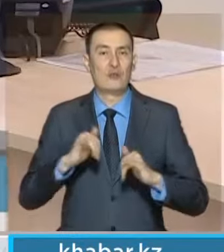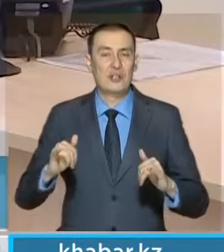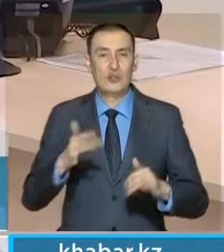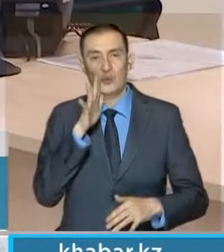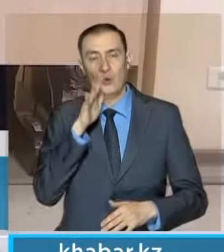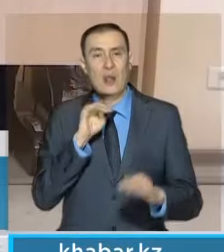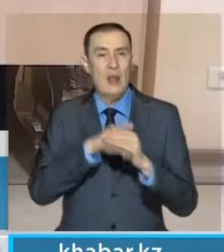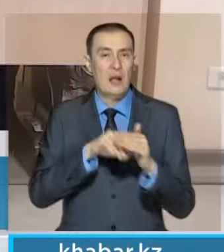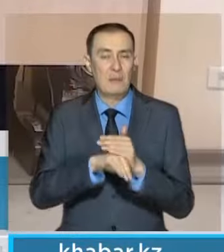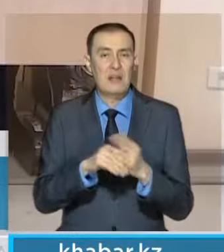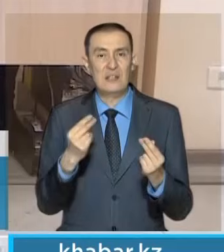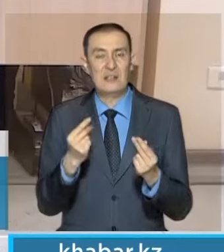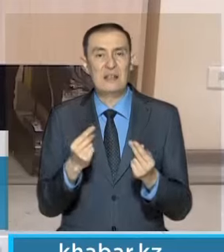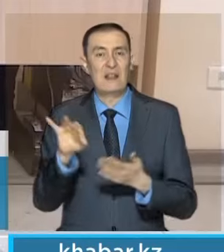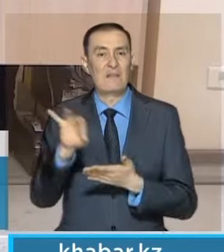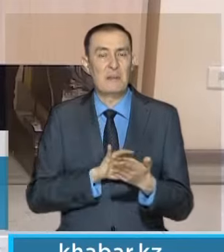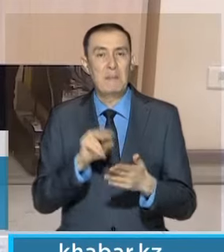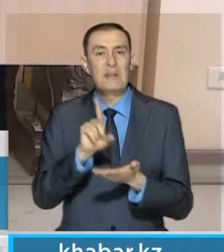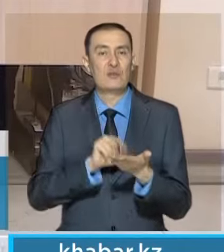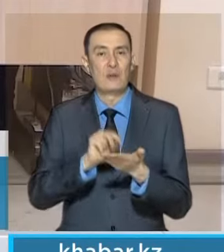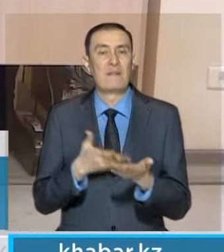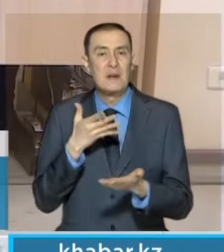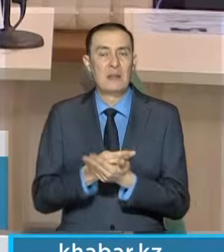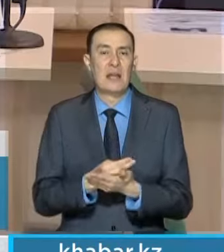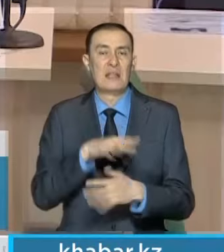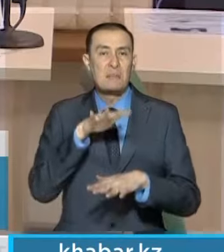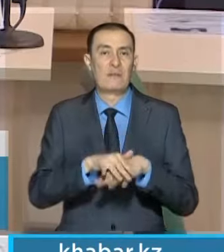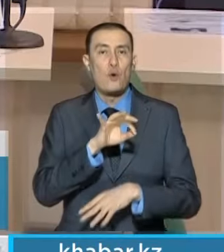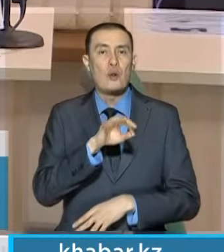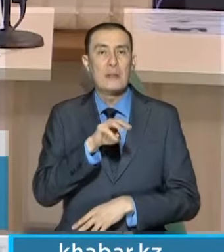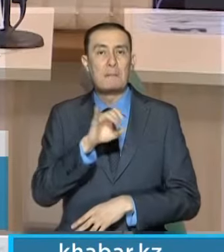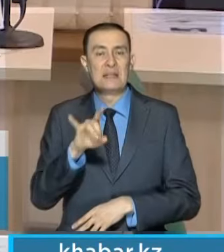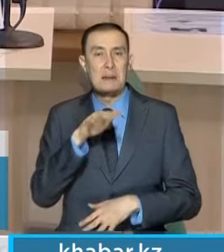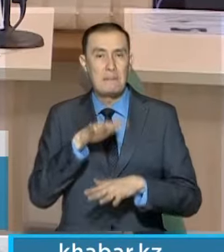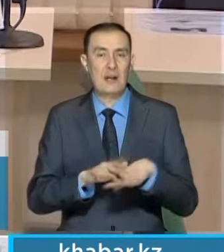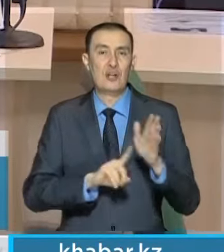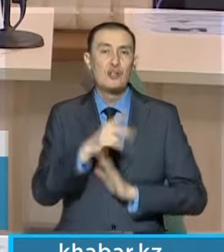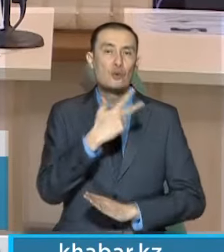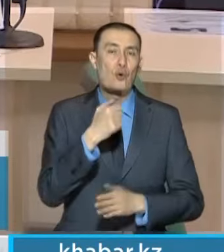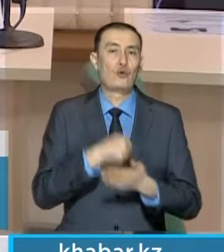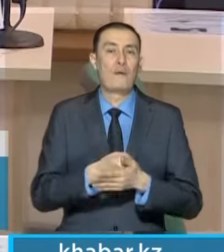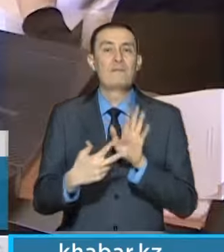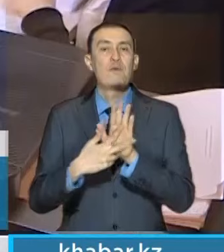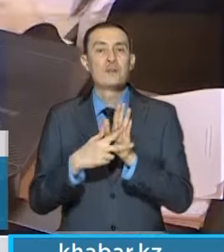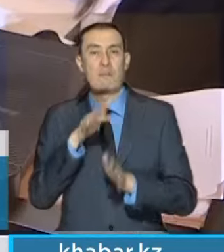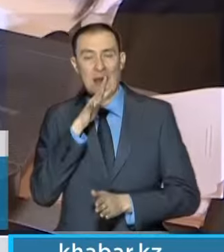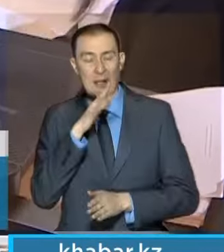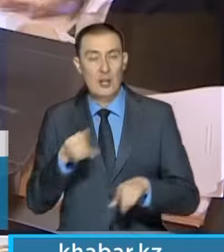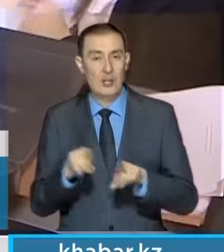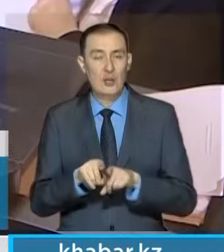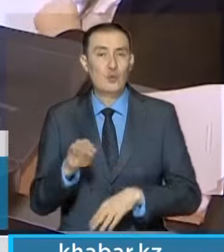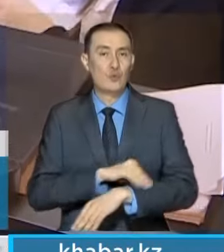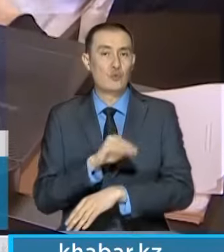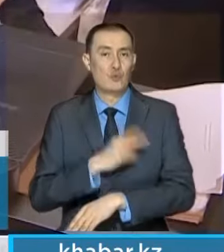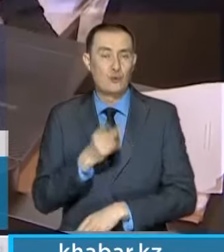сроки накопления средств из единовременных пенсионных выплат на депозитах от Басэбанк с 3 до 8 лет. Кроме того, у